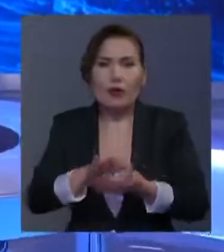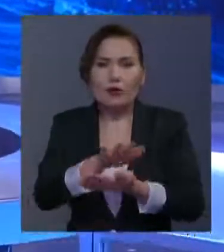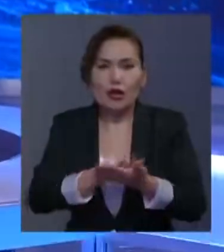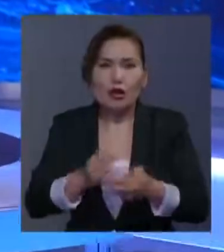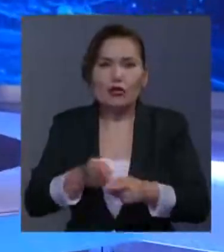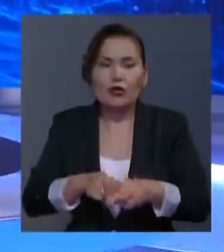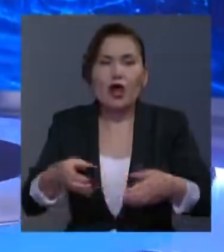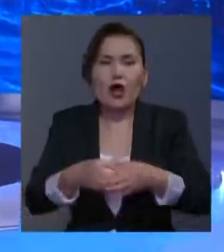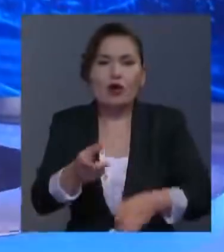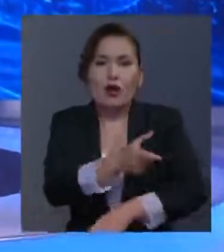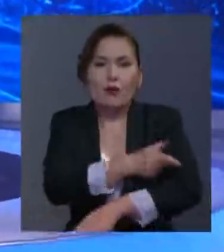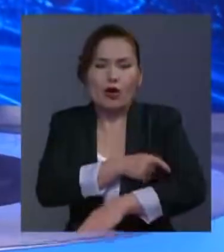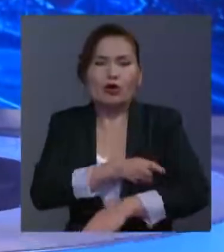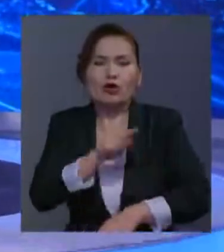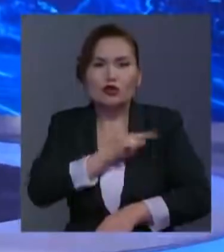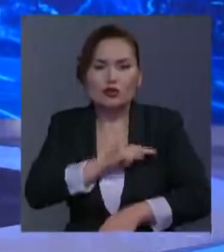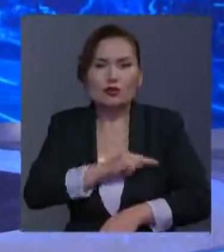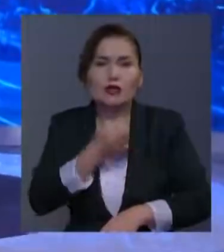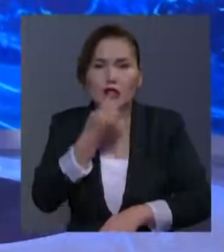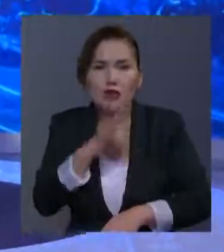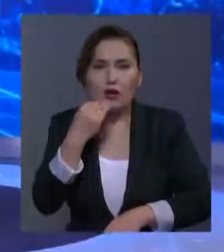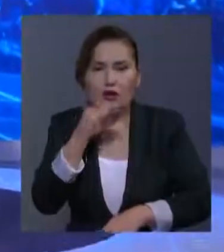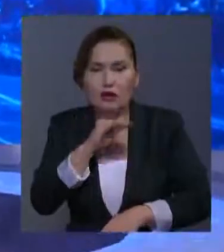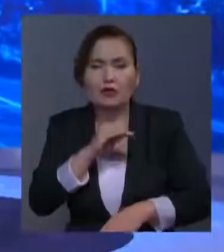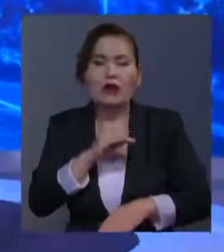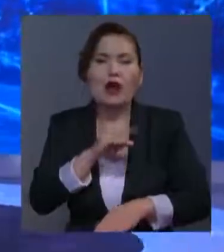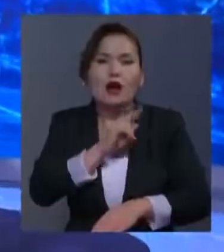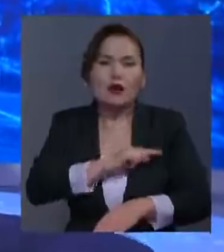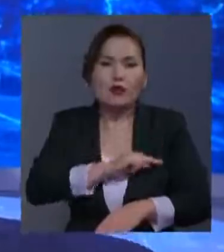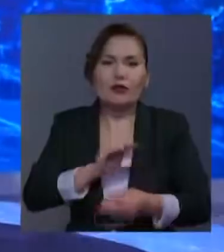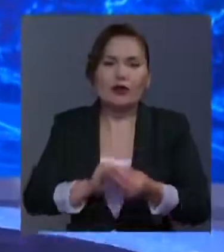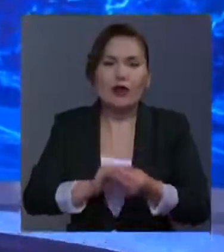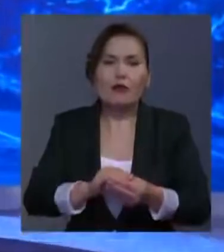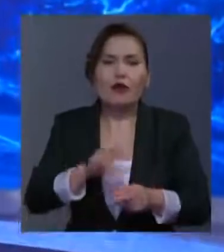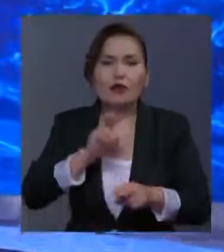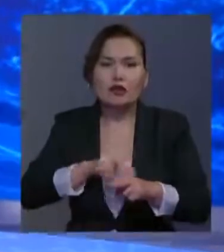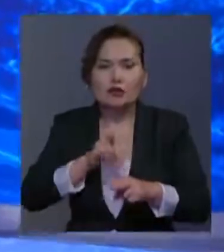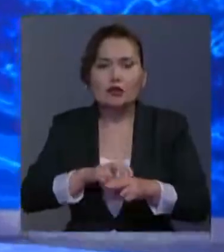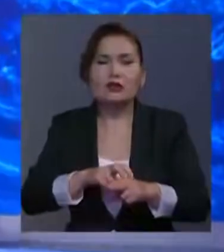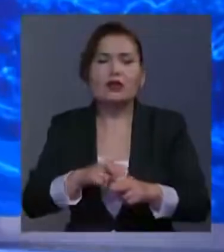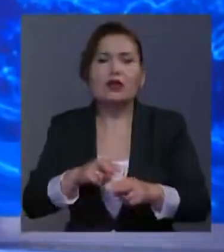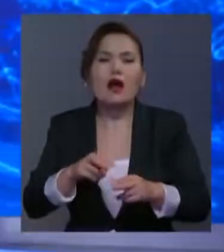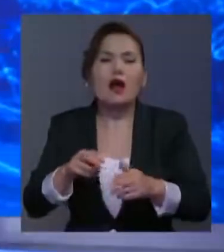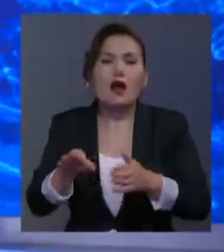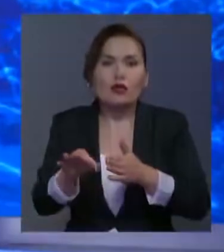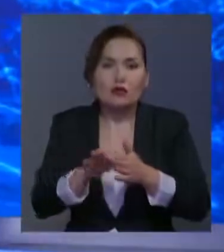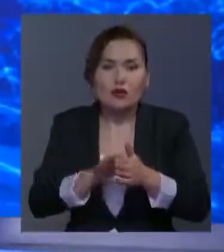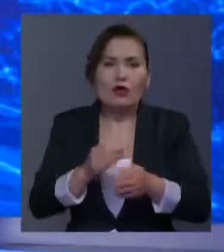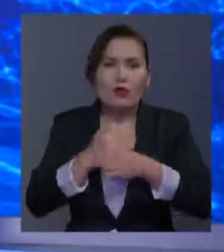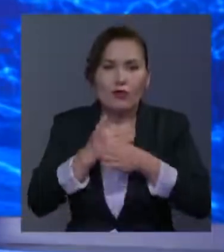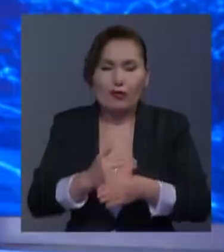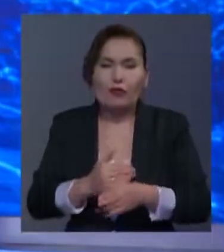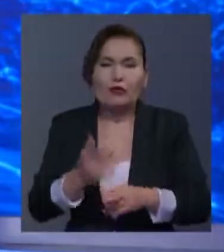бұл топтың жұмысы өз тиімділігін дәлелдеді, дейді мамандар. Әсіресе жедел жәрдем үлгірмей жатқан тұста жұқпалы дерттің таралуын